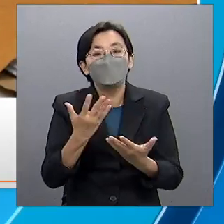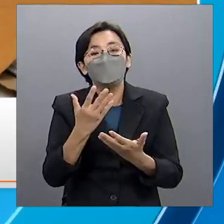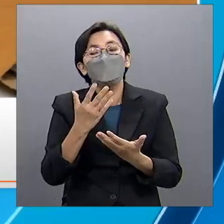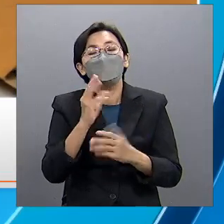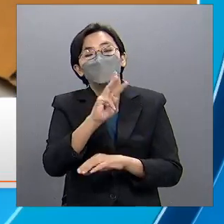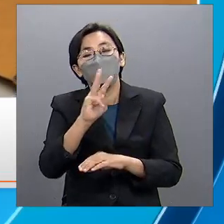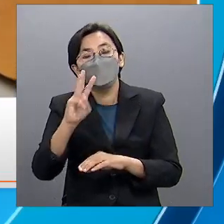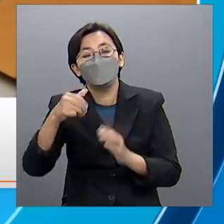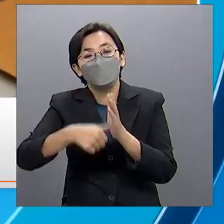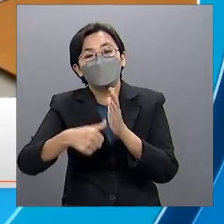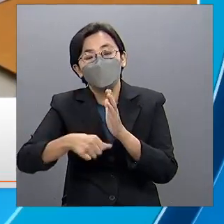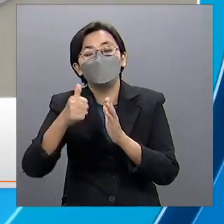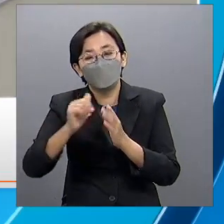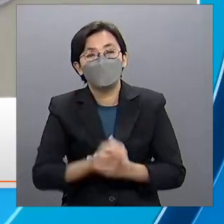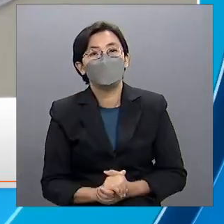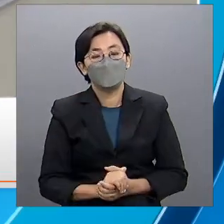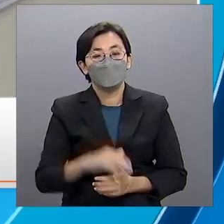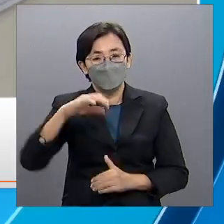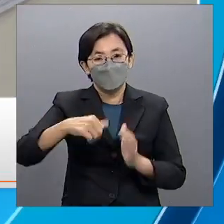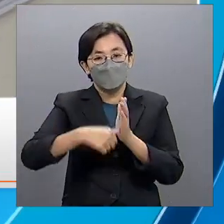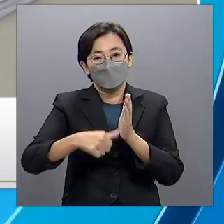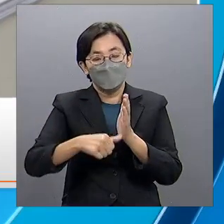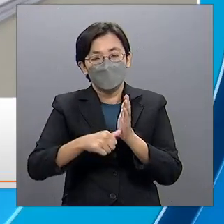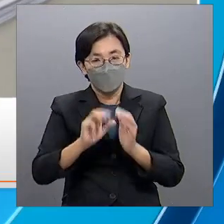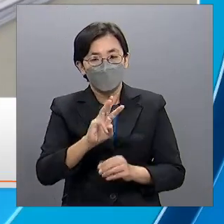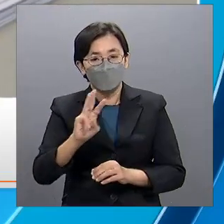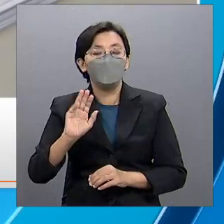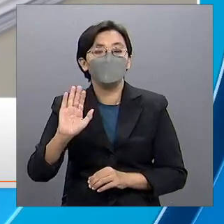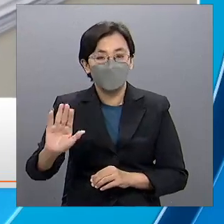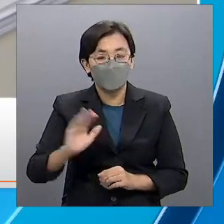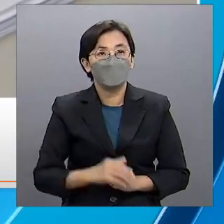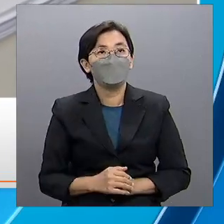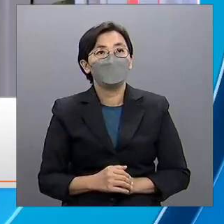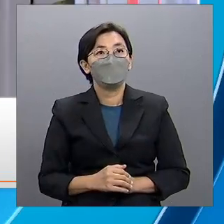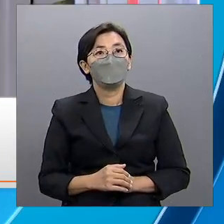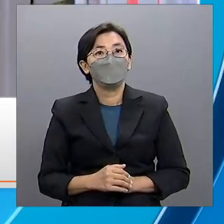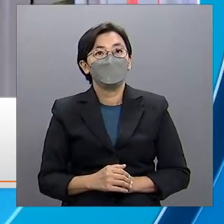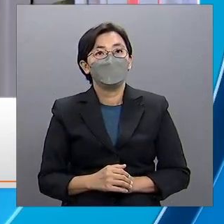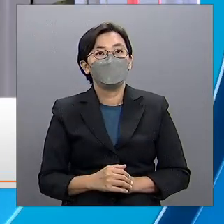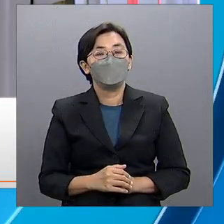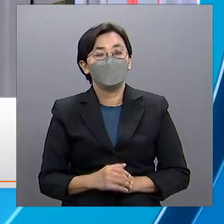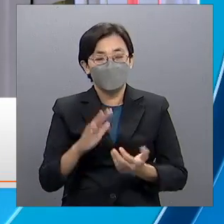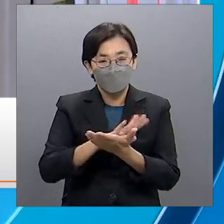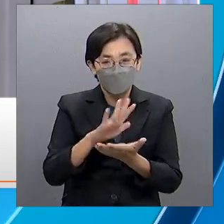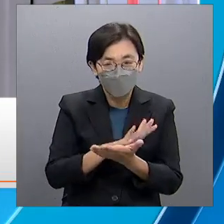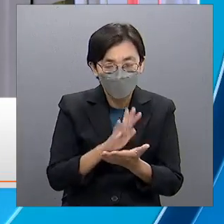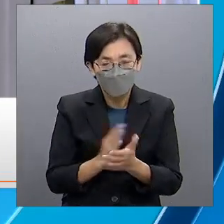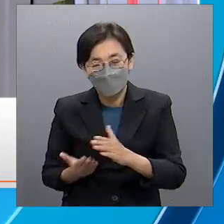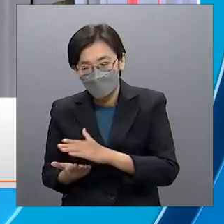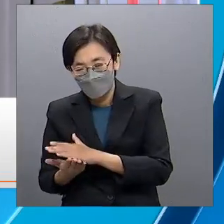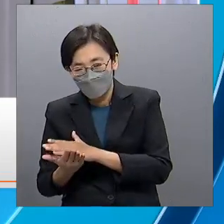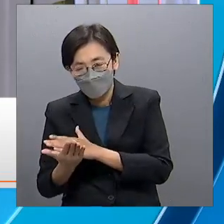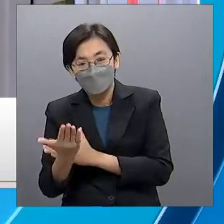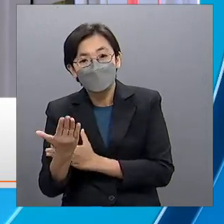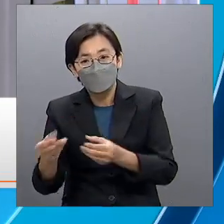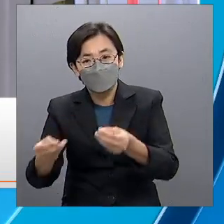ไปบัญชีก็จะเป็นกรมสรรพากรเลยอะค่ะ อันนั้นหมายความว่าก็จะไม่มีการไปเขียนเอกสารแล้วก็พิมพ์เอกสารที่เราได้พูดไปเมื่อสักครู่นี้คือก็จะมีอย่